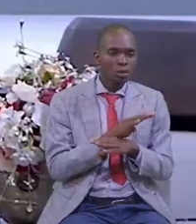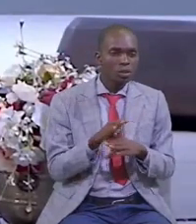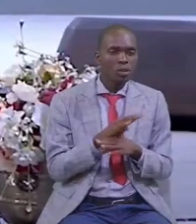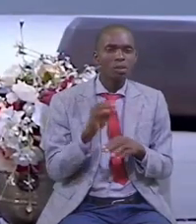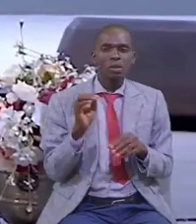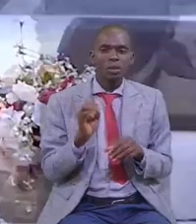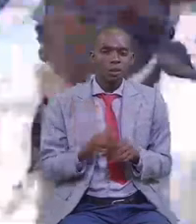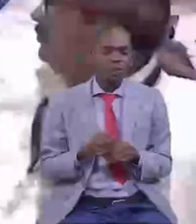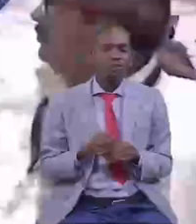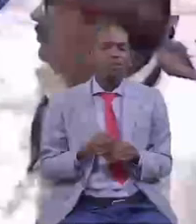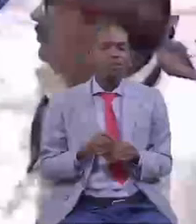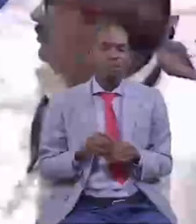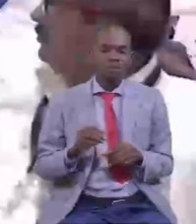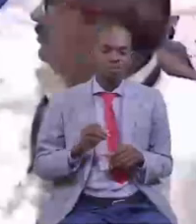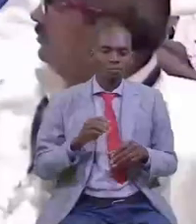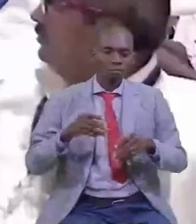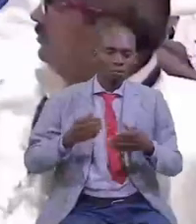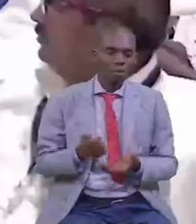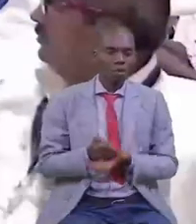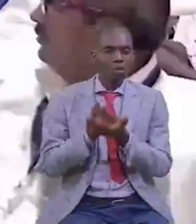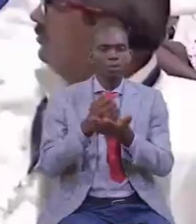Occupez-vous à semer la semence de la parole de Dieu.